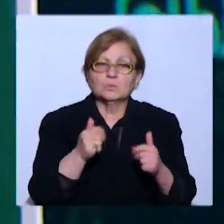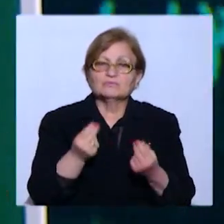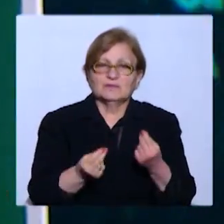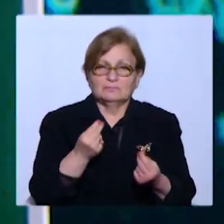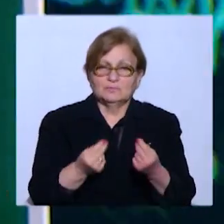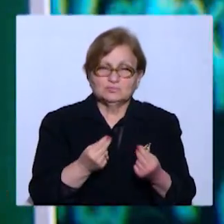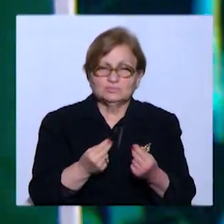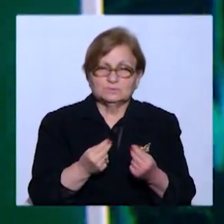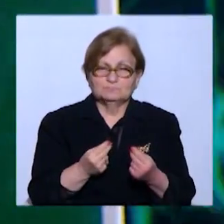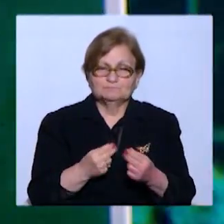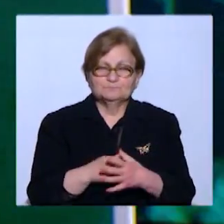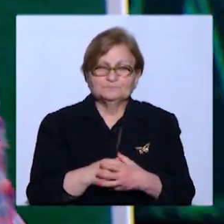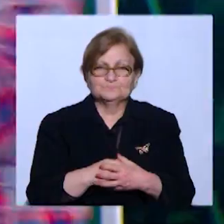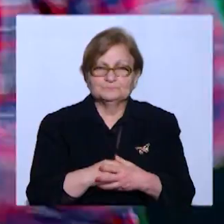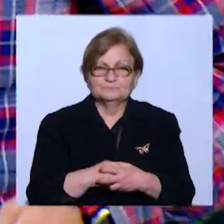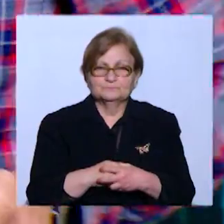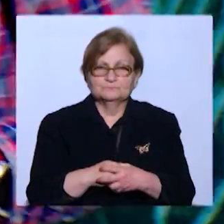ვითამაშებთ. ესე იგი,